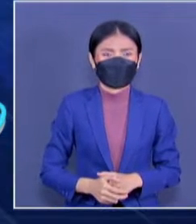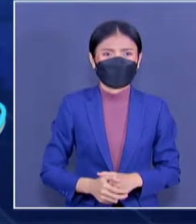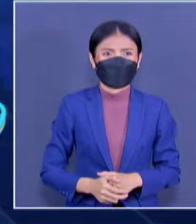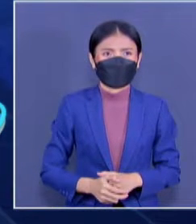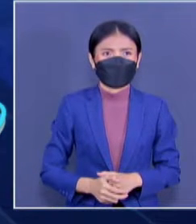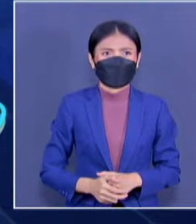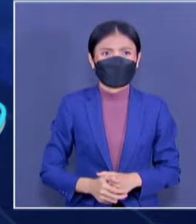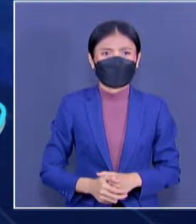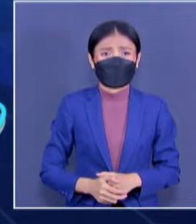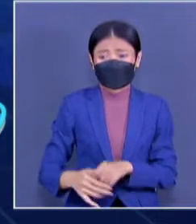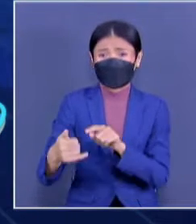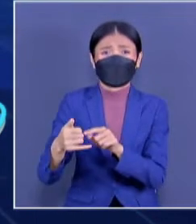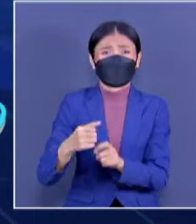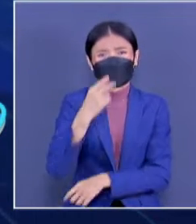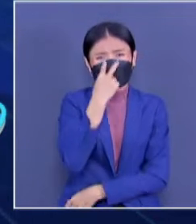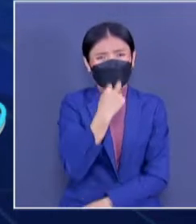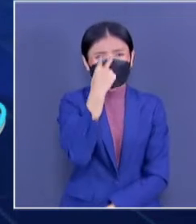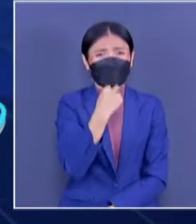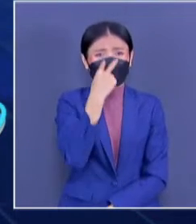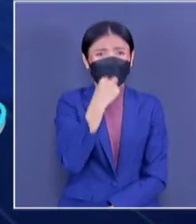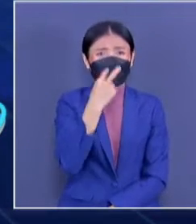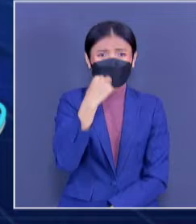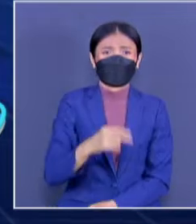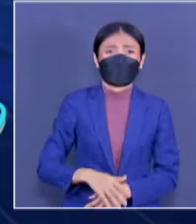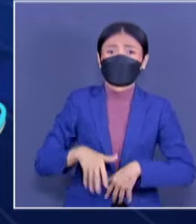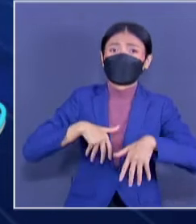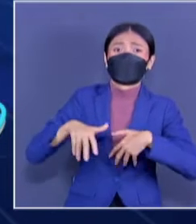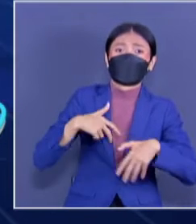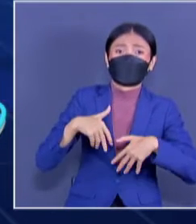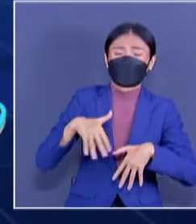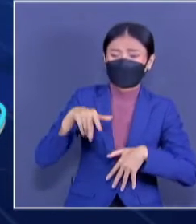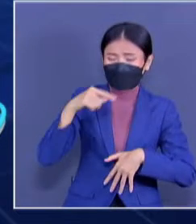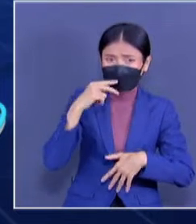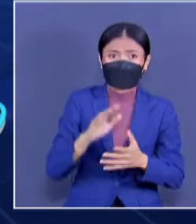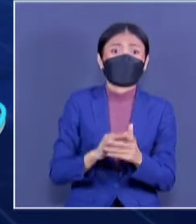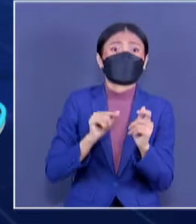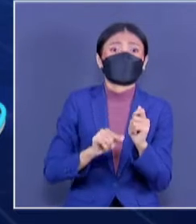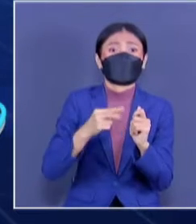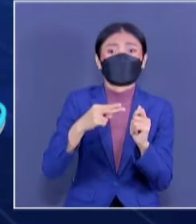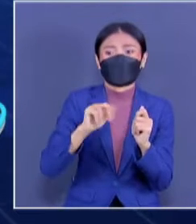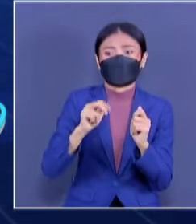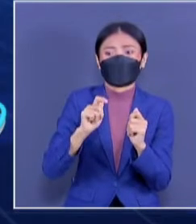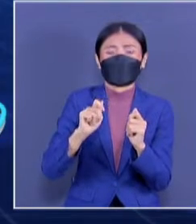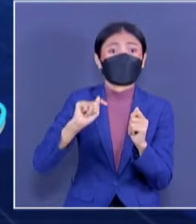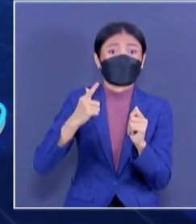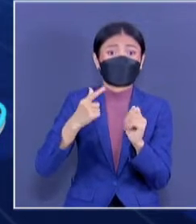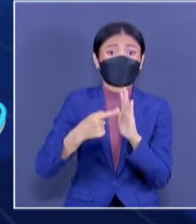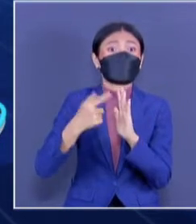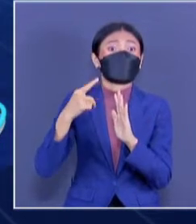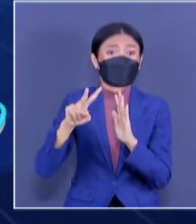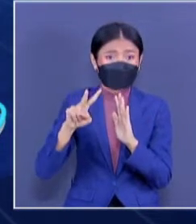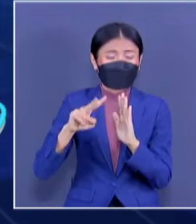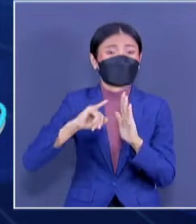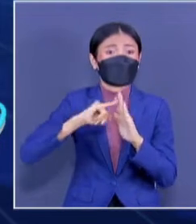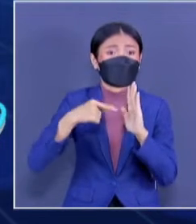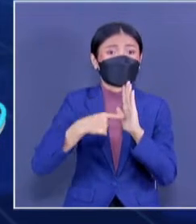เสียงน้องนี่ร้องไห้ระงมเลยนะคะเป็นคลิปที่ชาวบ้านในชุมชนตำบลไผ่ต่ำอำเภอหนองแคสระบุรีเขาถ่ายเอาไว้แล้วก็นำไปแชร์ใน